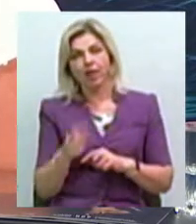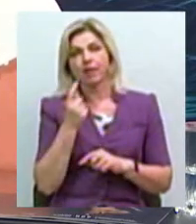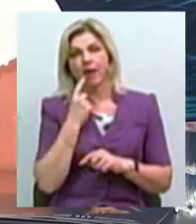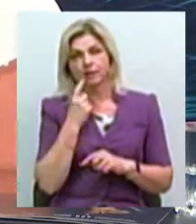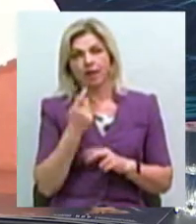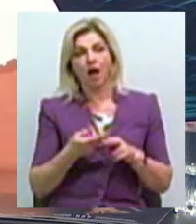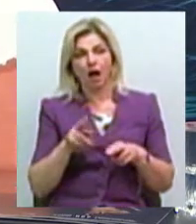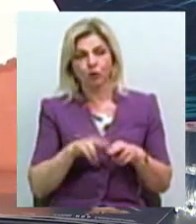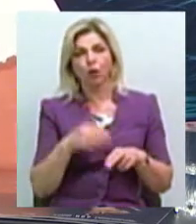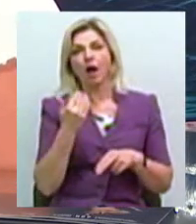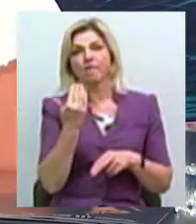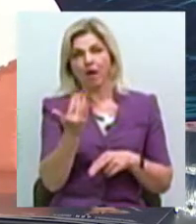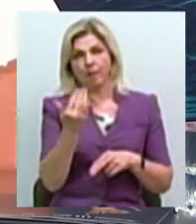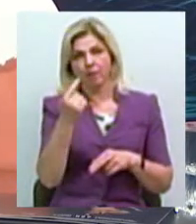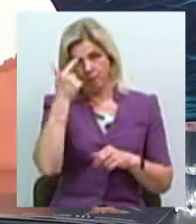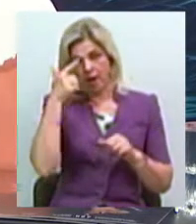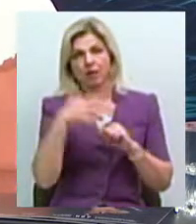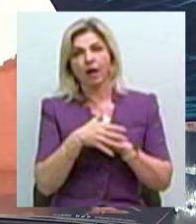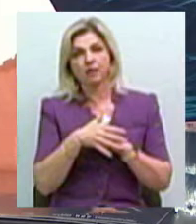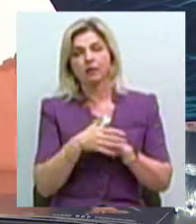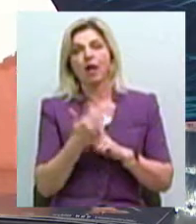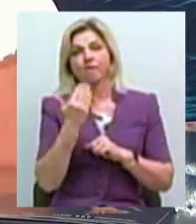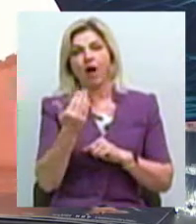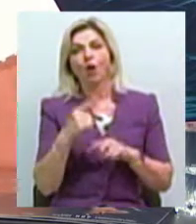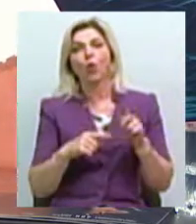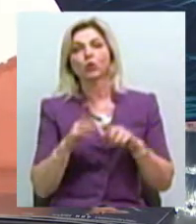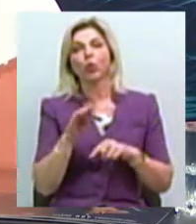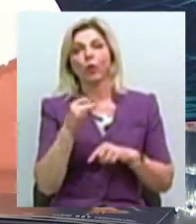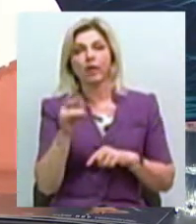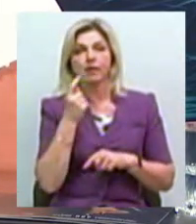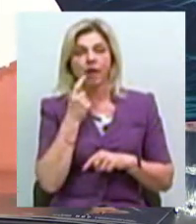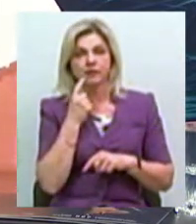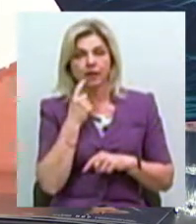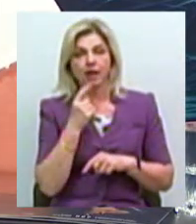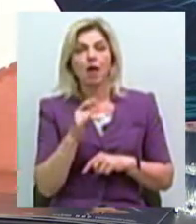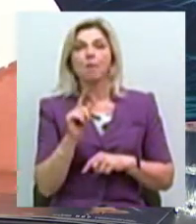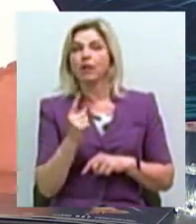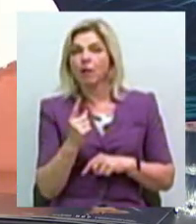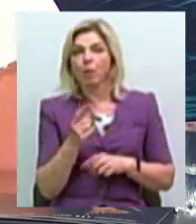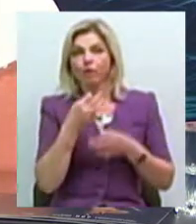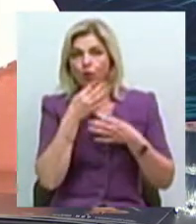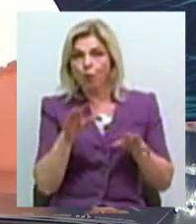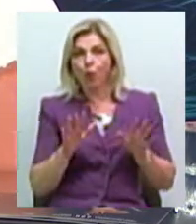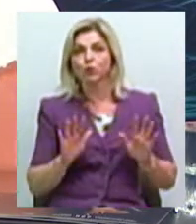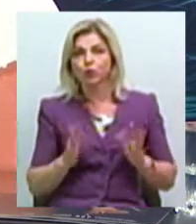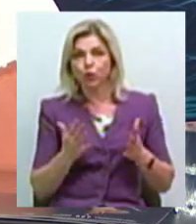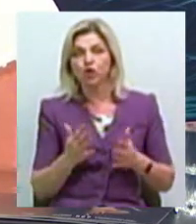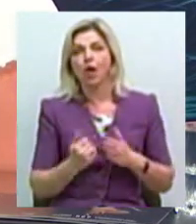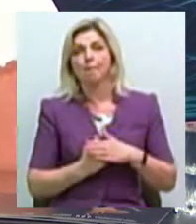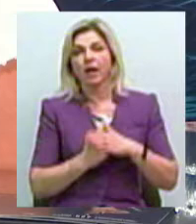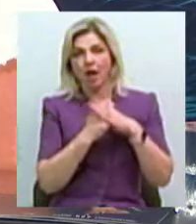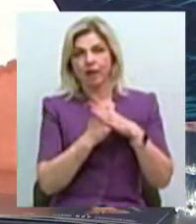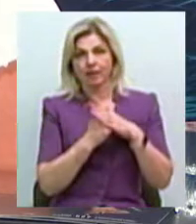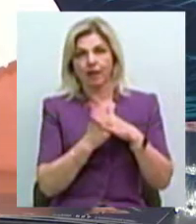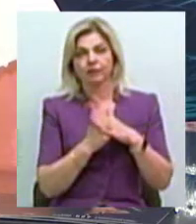который, в общем-то, ну, вам доступен, то есть ваш родной язык. И, собственно говоря, потому что в любом случае приоритет, при